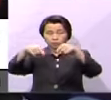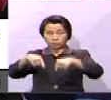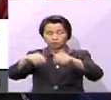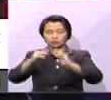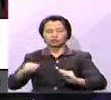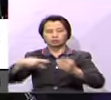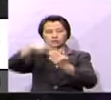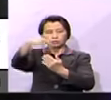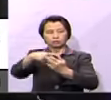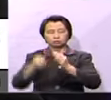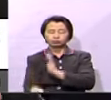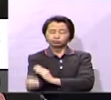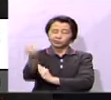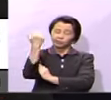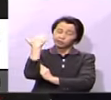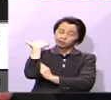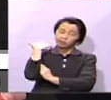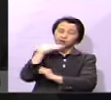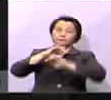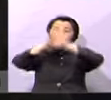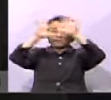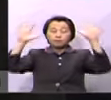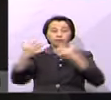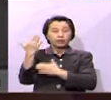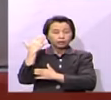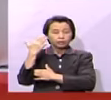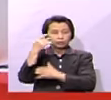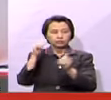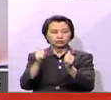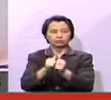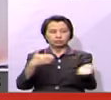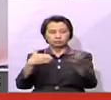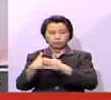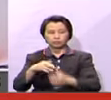program Fajar Sejuta Pemuda ini. Kita kembali bersama Fatih dan Syuhaida di Angkasa Puri. Silakan.